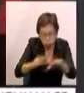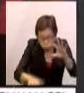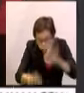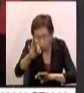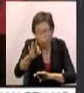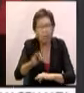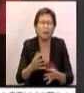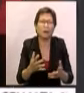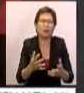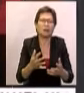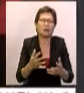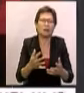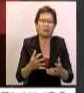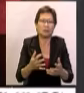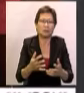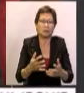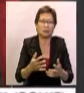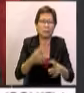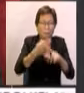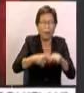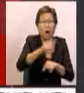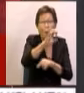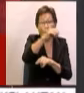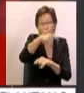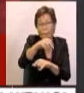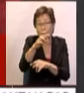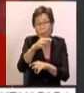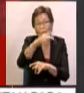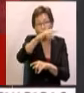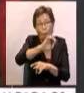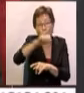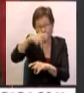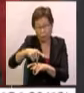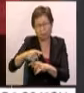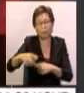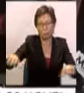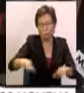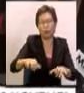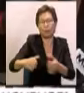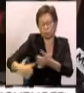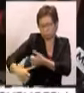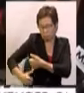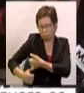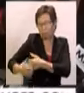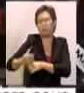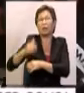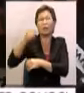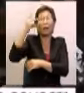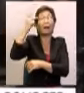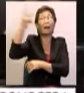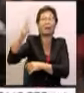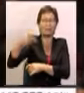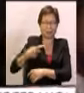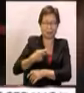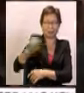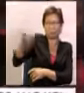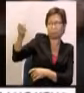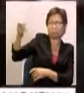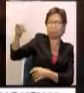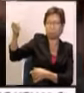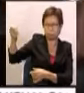pihak polis, tapi operasi yang dijalankan oleh pihak tentera di Kelantan. Belum dapat maklumat ke arah itu